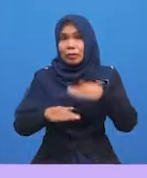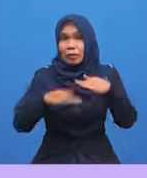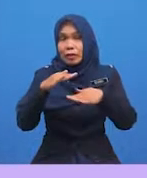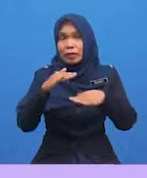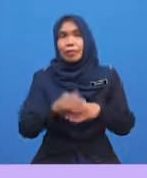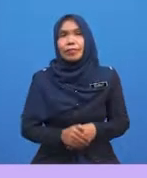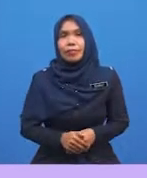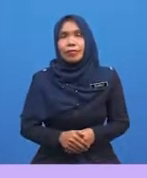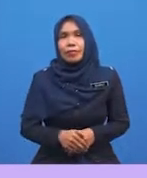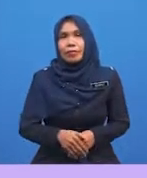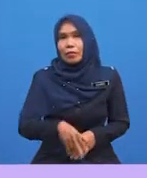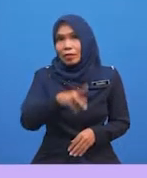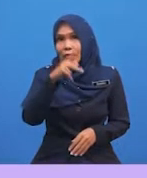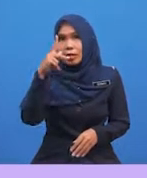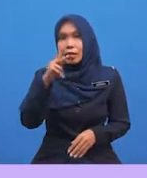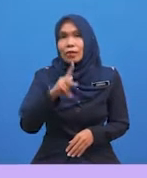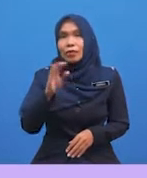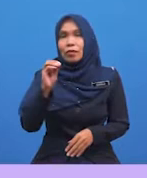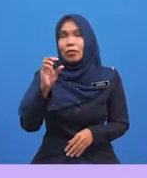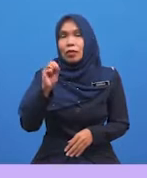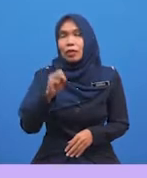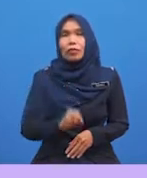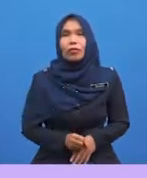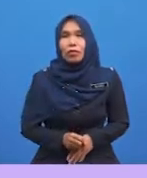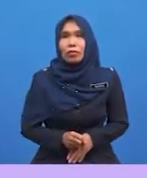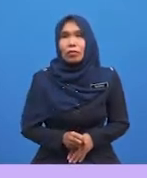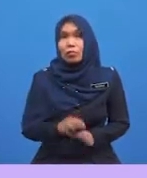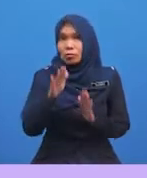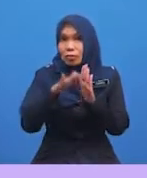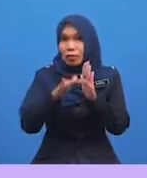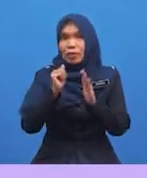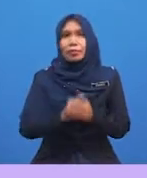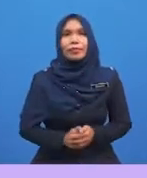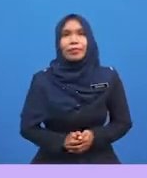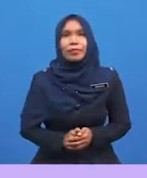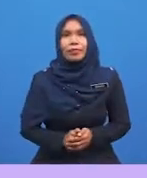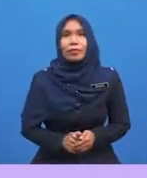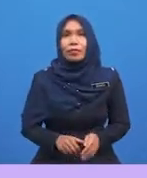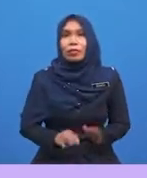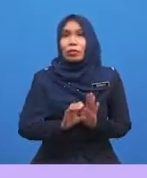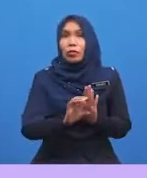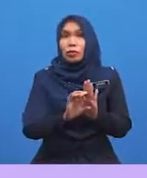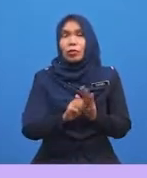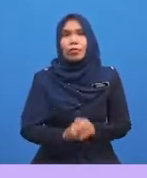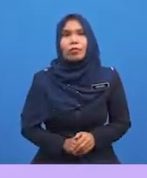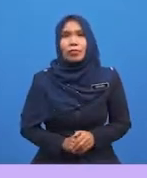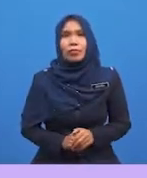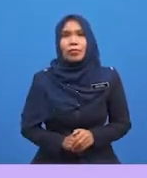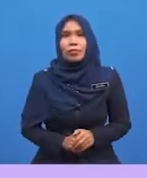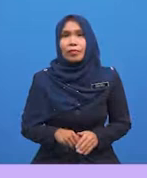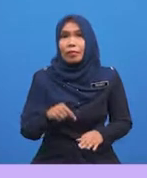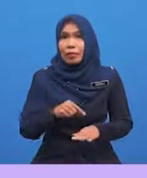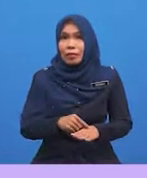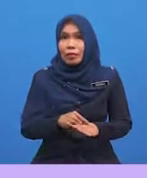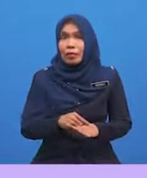rendah berbanding di kawasan tanah tinggi. Sebagai contoh, kawasan dataran Kedah Perlis